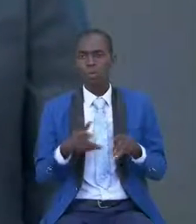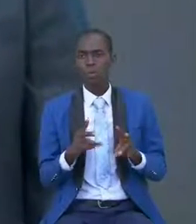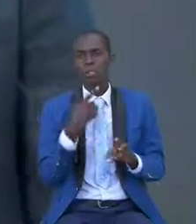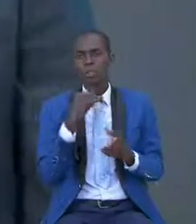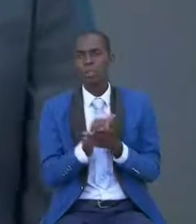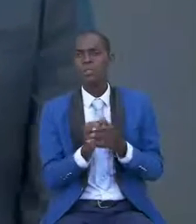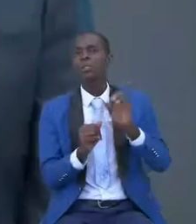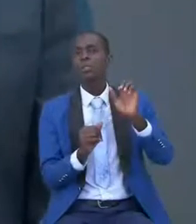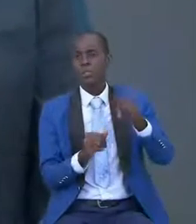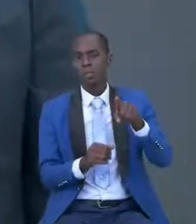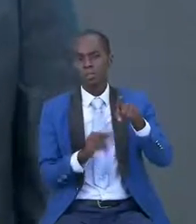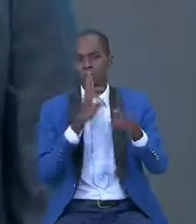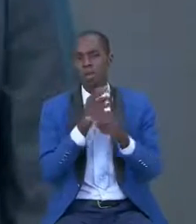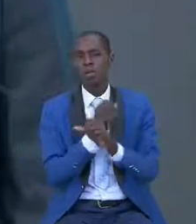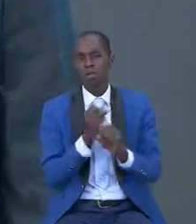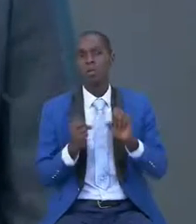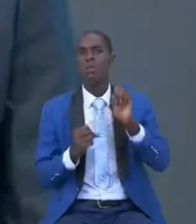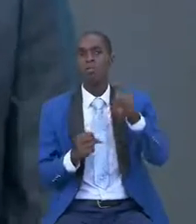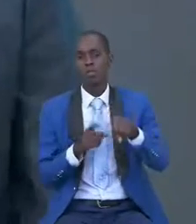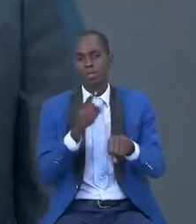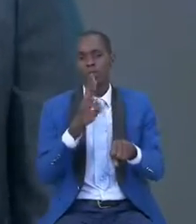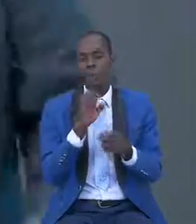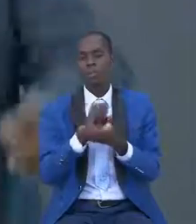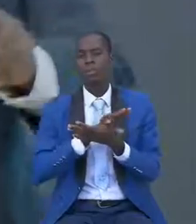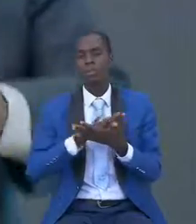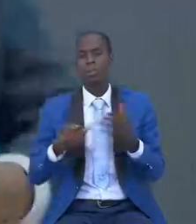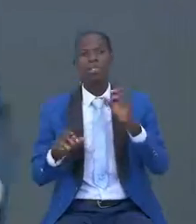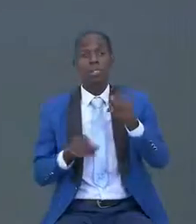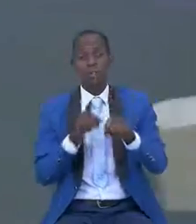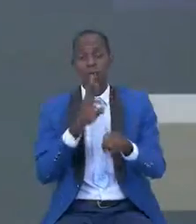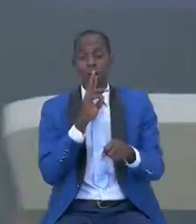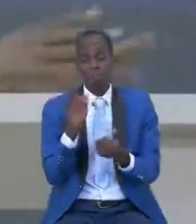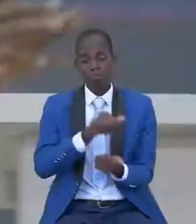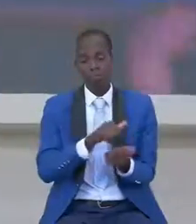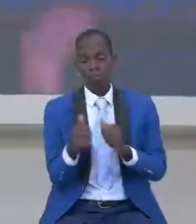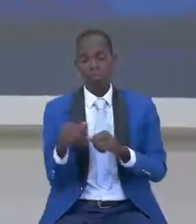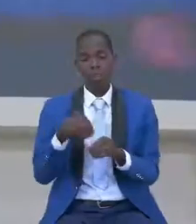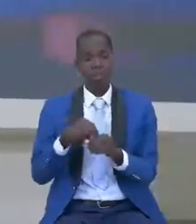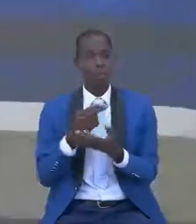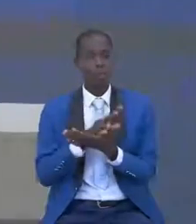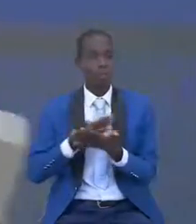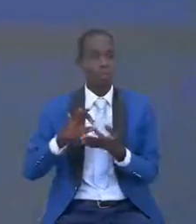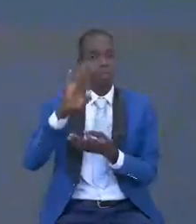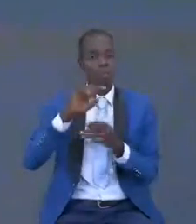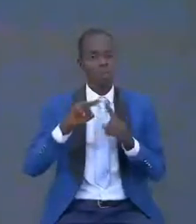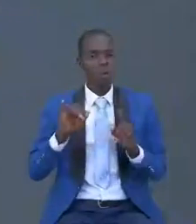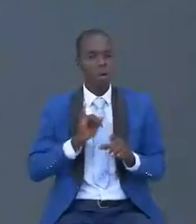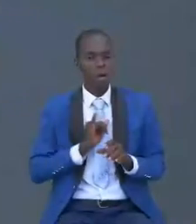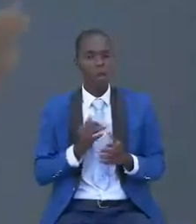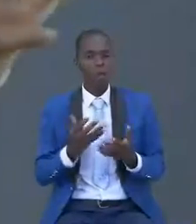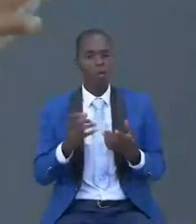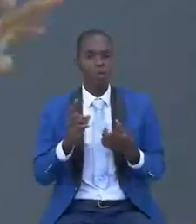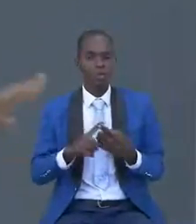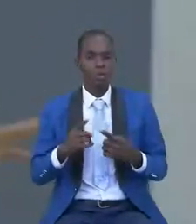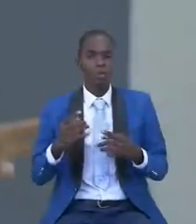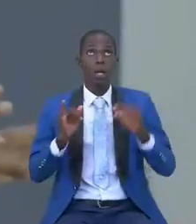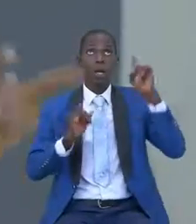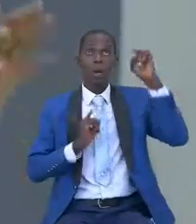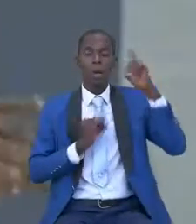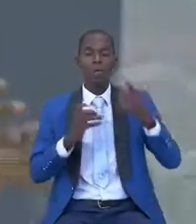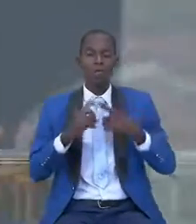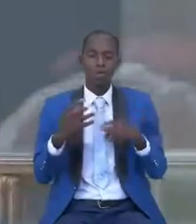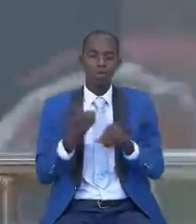tu es sauvé, oui, tu es sanctifié, oui, tu es baptisé du Saint-Esprit, mais je veux t'amener profondément. C'est pourquoi